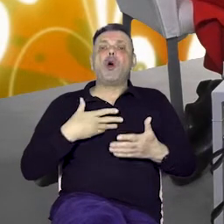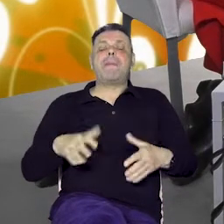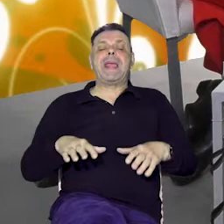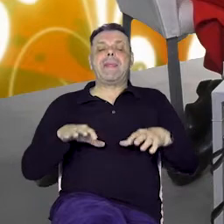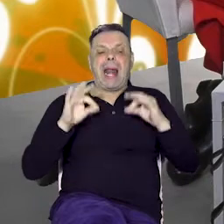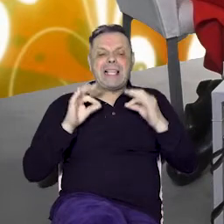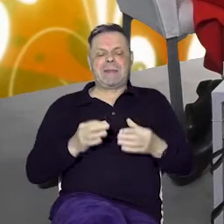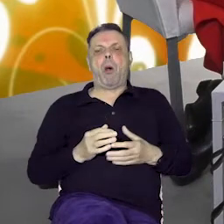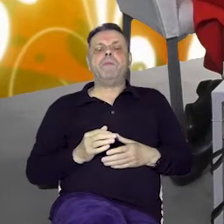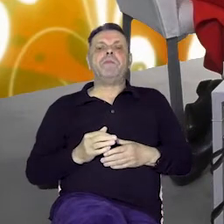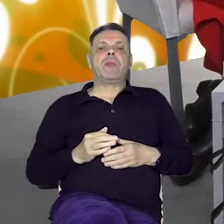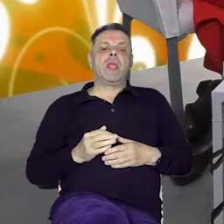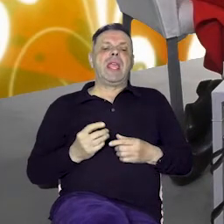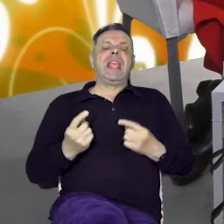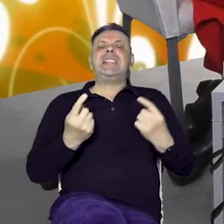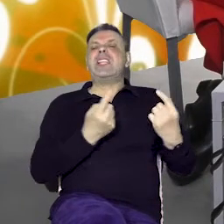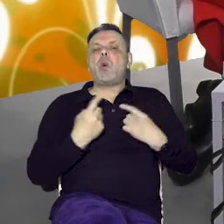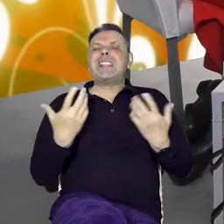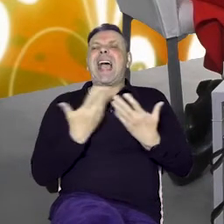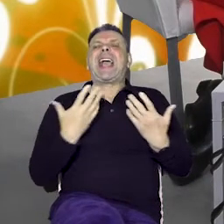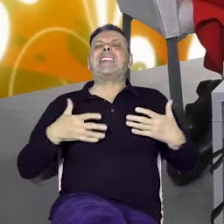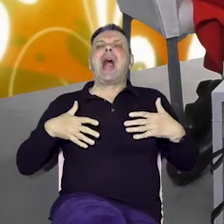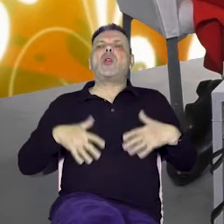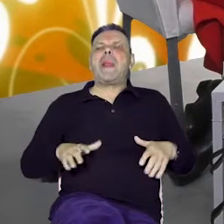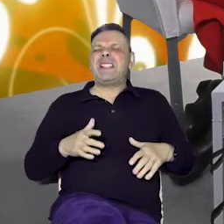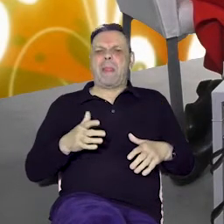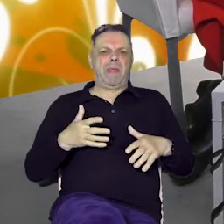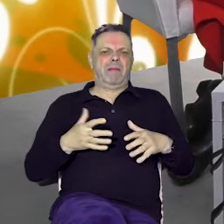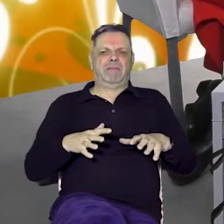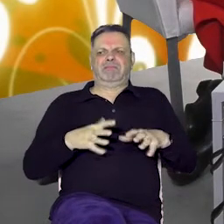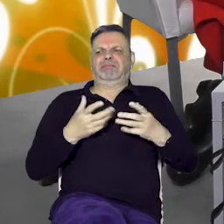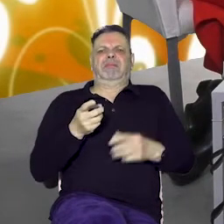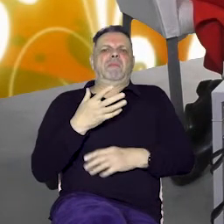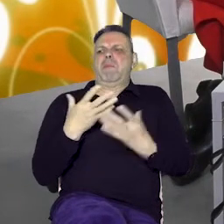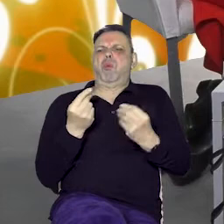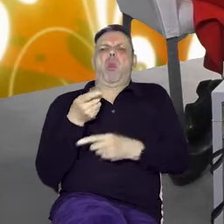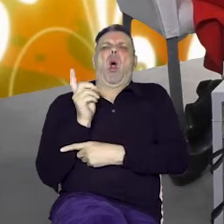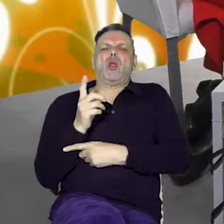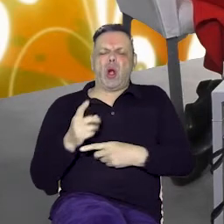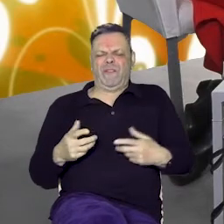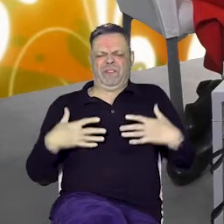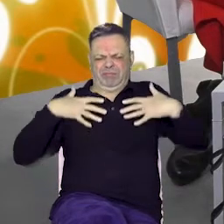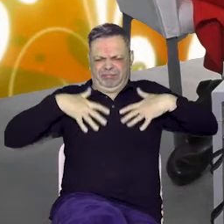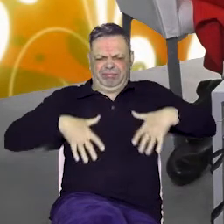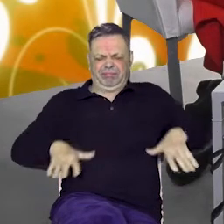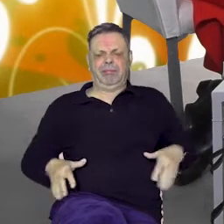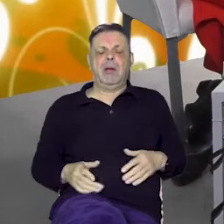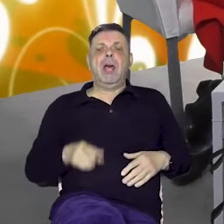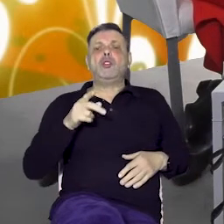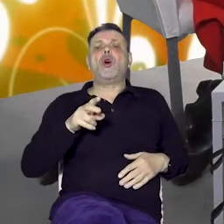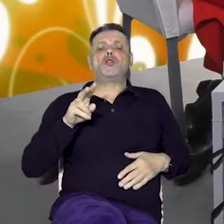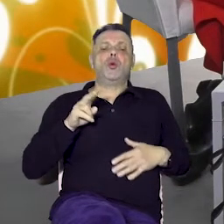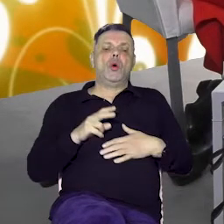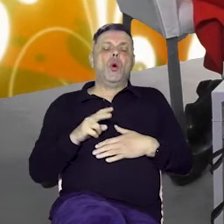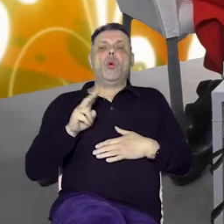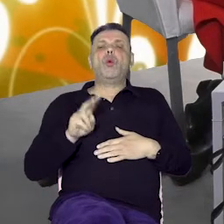uremije. Znači, stanje kada je organizam zatrovan sa takozvanim uremijskim toksinima. A što su to? To su stvari molekule